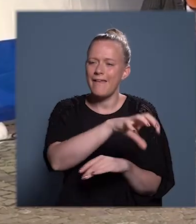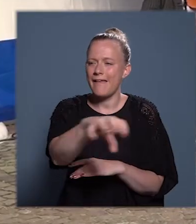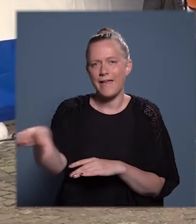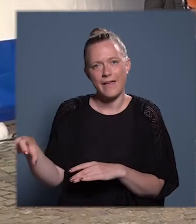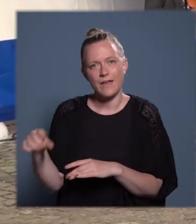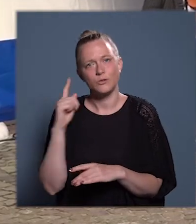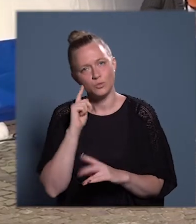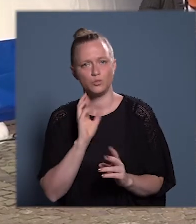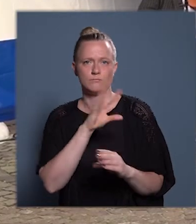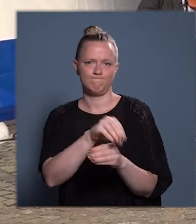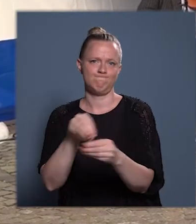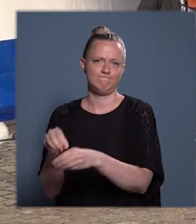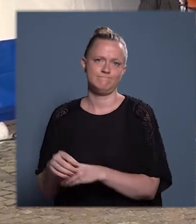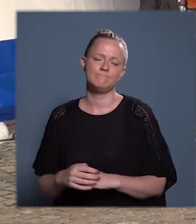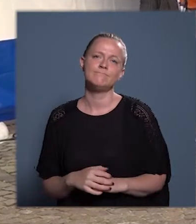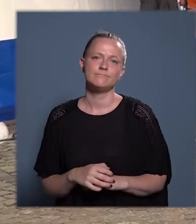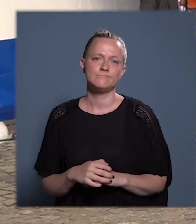eljuthatunk.